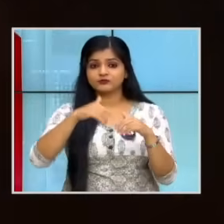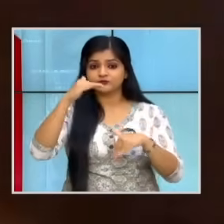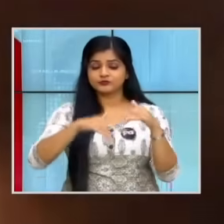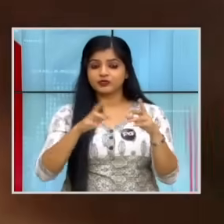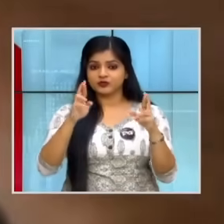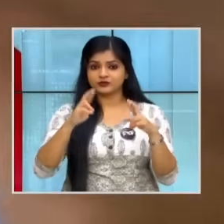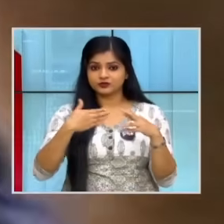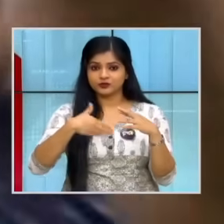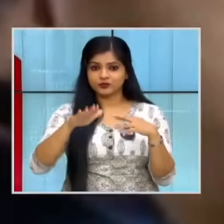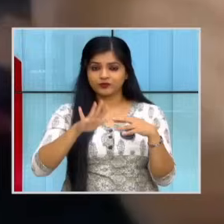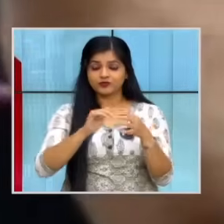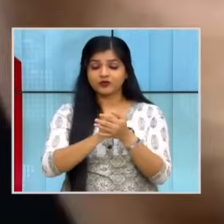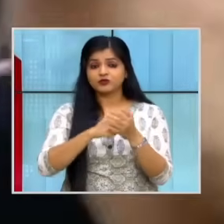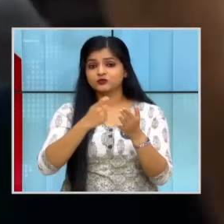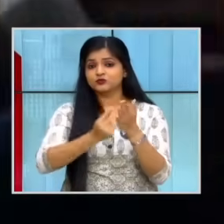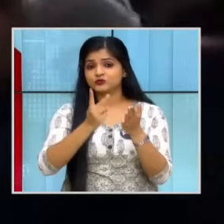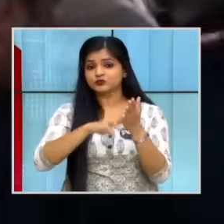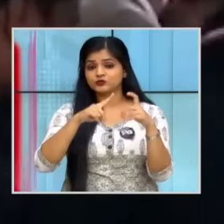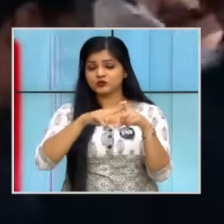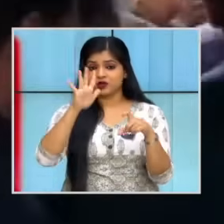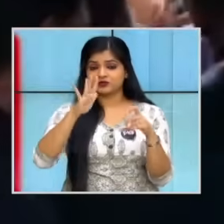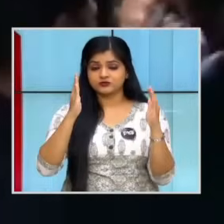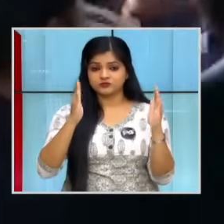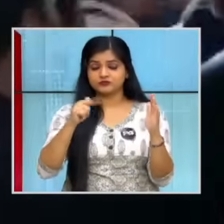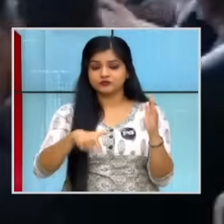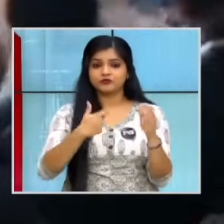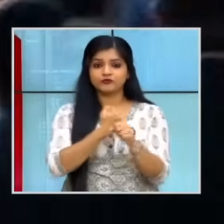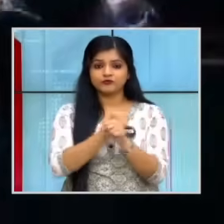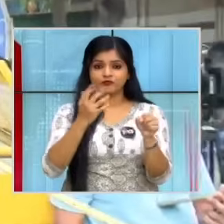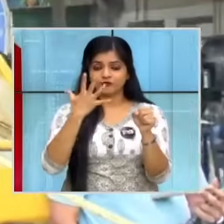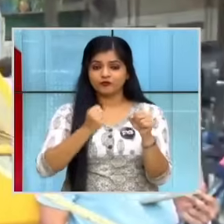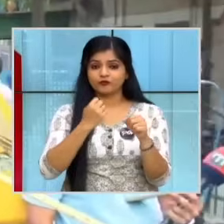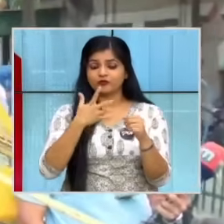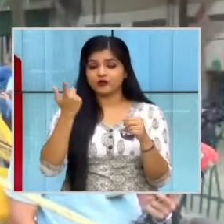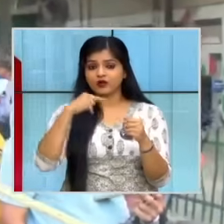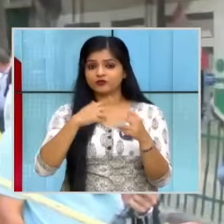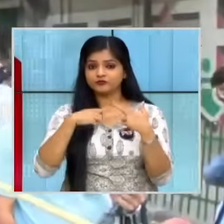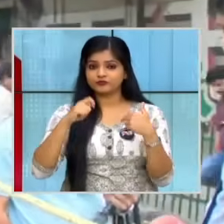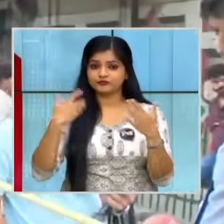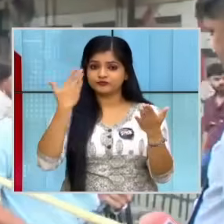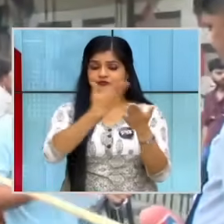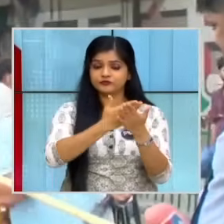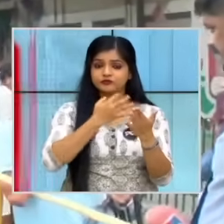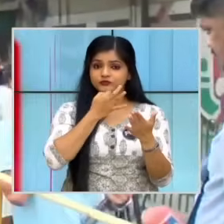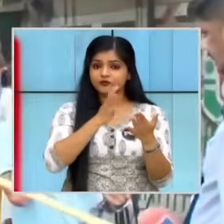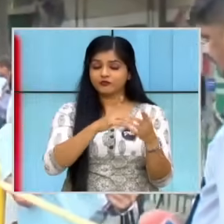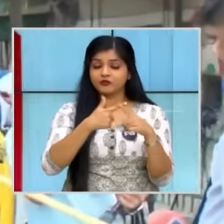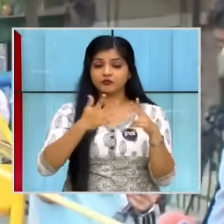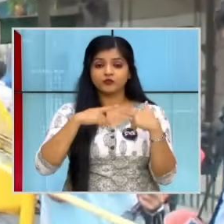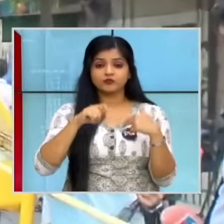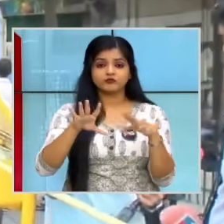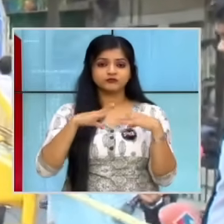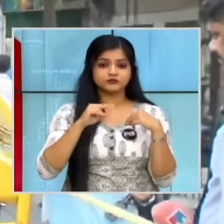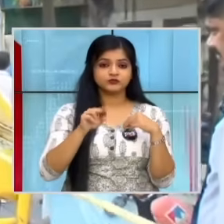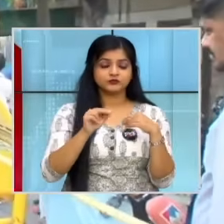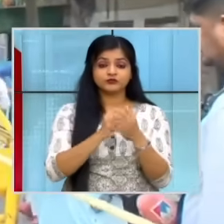അത് ചൂണ്ടിക്കാട്ടിക്കൊണ്ട് ജൂൺ 5 വരെ അനുവദിക്കണമെന്നൊരാവശ്യം കെജ്രിവാളിന്റെ അഭിഭാഷകൻ മുന്നോട്ട് വെച്ചെങ്കിലും അതിന് കോടതി തയ്യാറായില്ല.